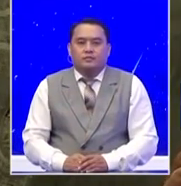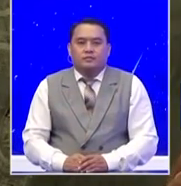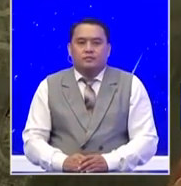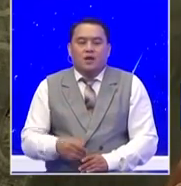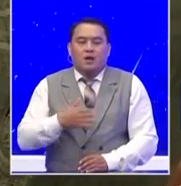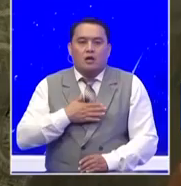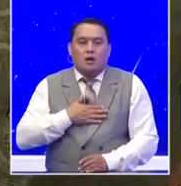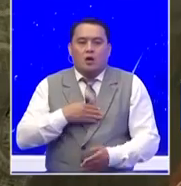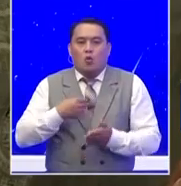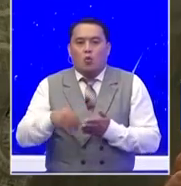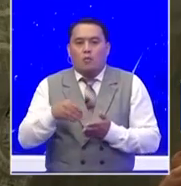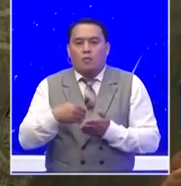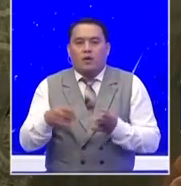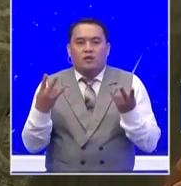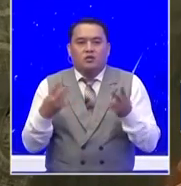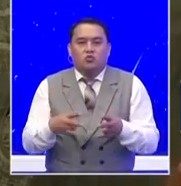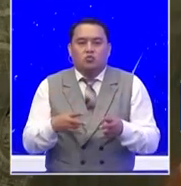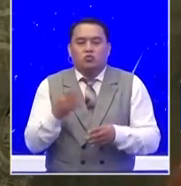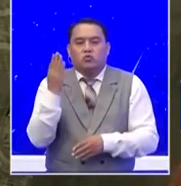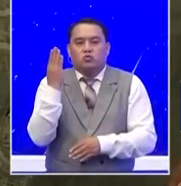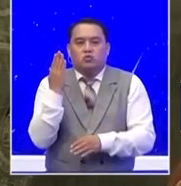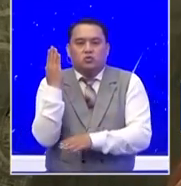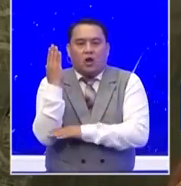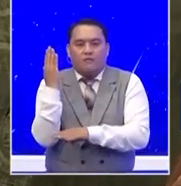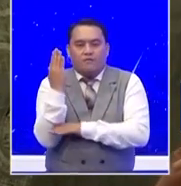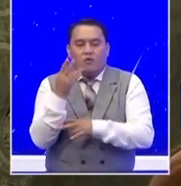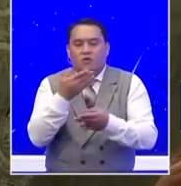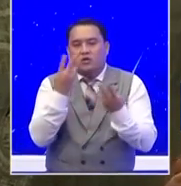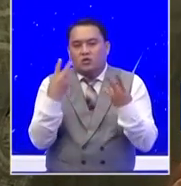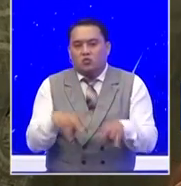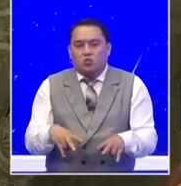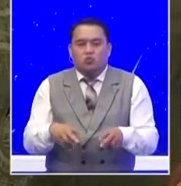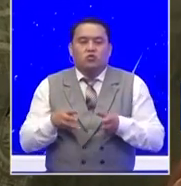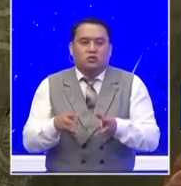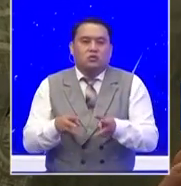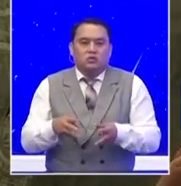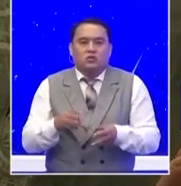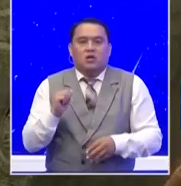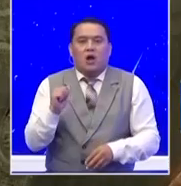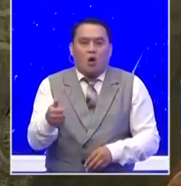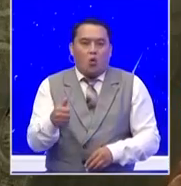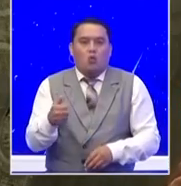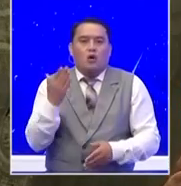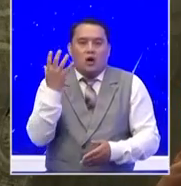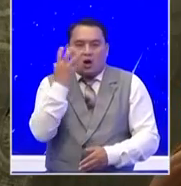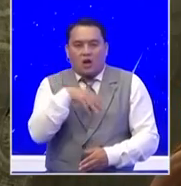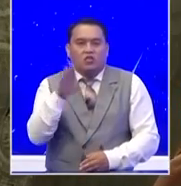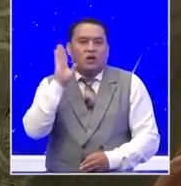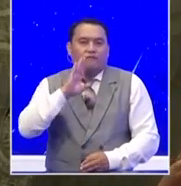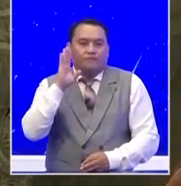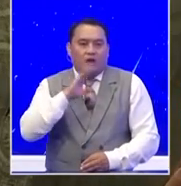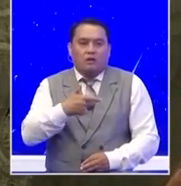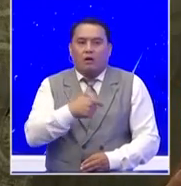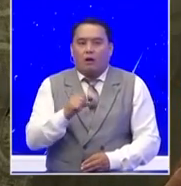Я больше не покупаю уголь и дрова, не выношу золу, а зимой дома стабильная температура. Нажала кнопкой, у меня есть горячая вода и тепло, и